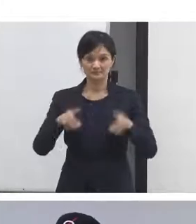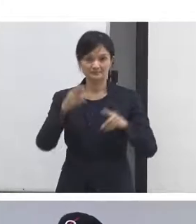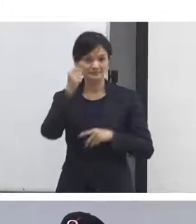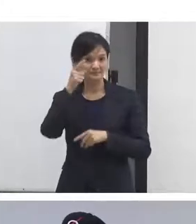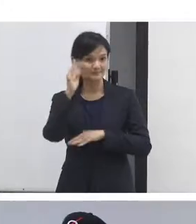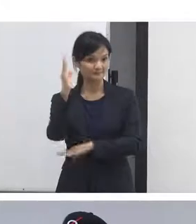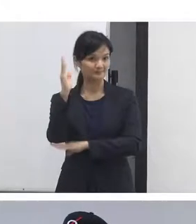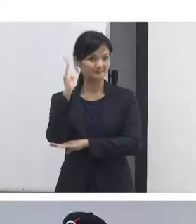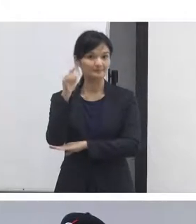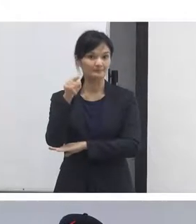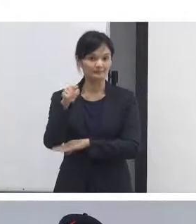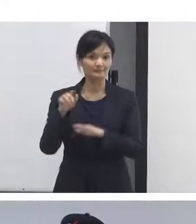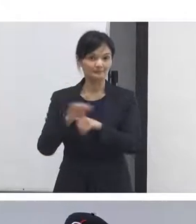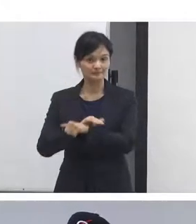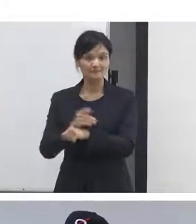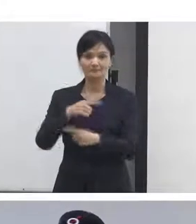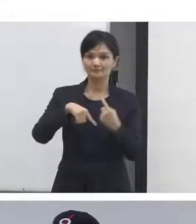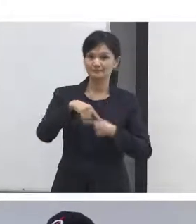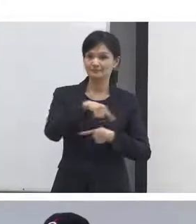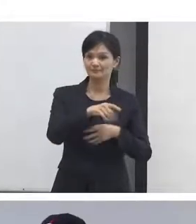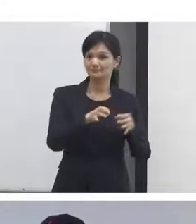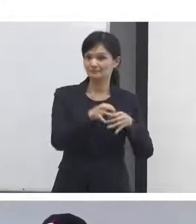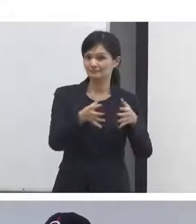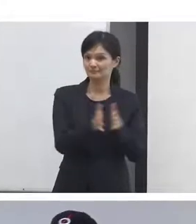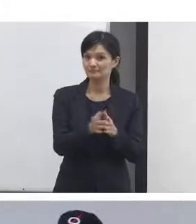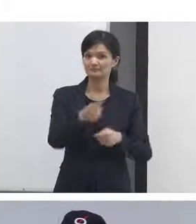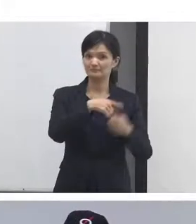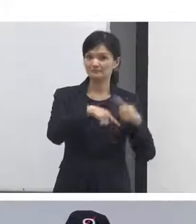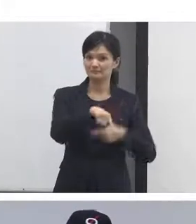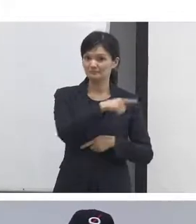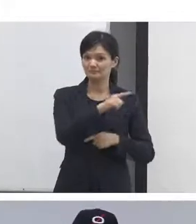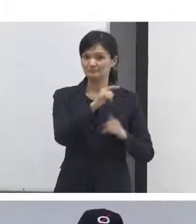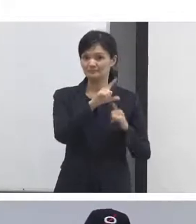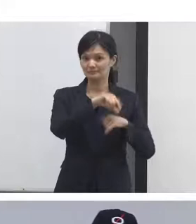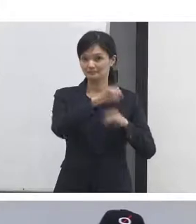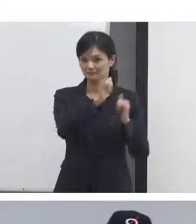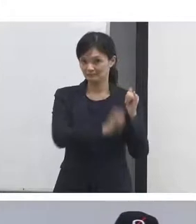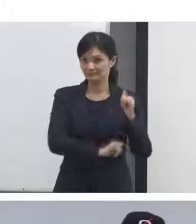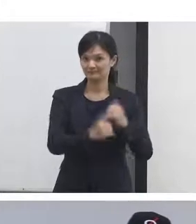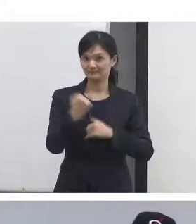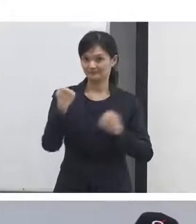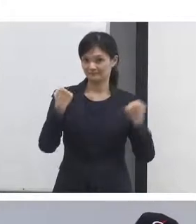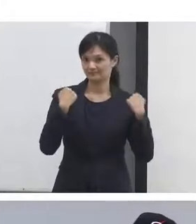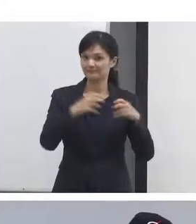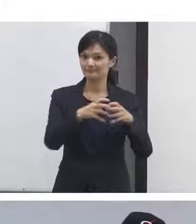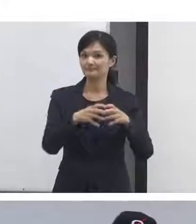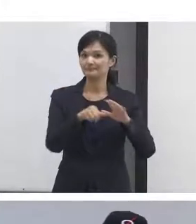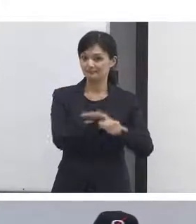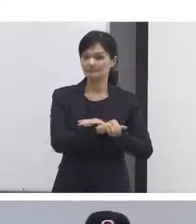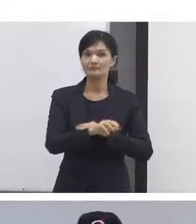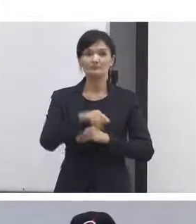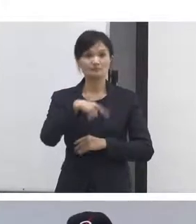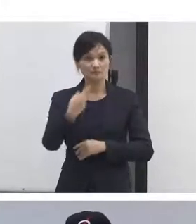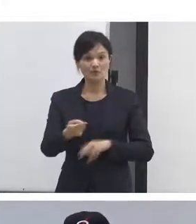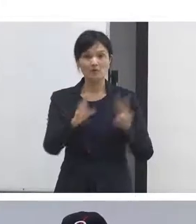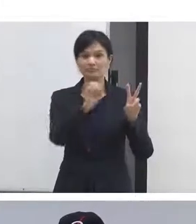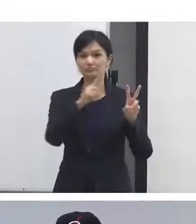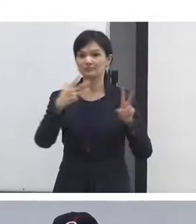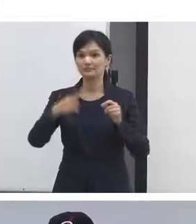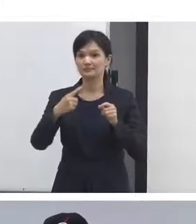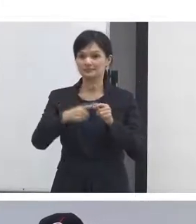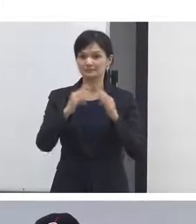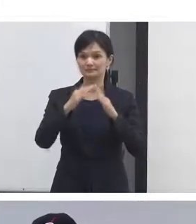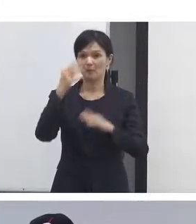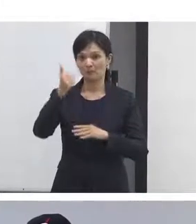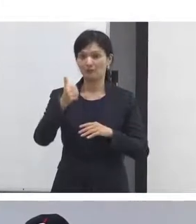然后后来有机会去经济部，然后后来去时代力量，然后最后在2018的时候，因为就是参与到整个市长的竞选